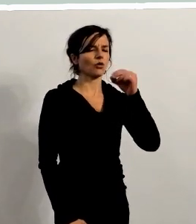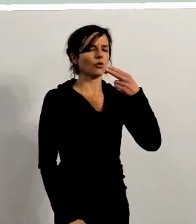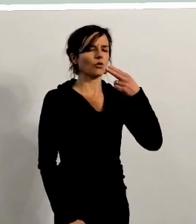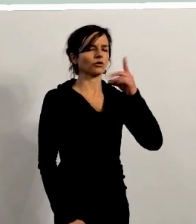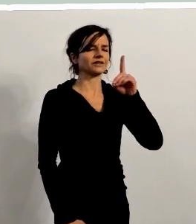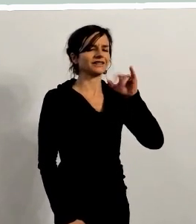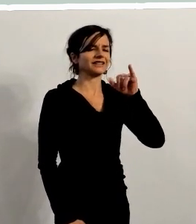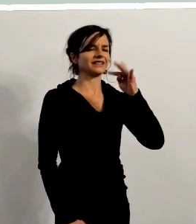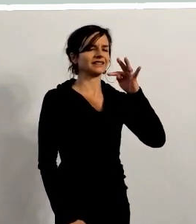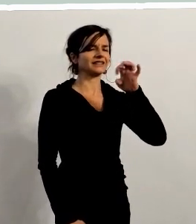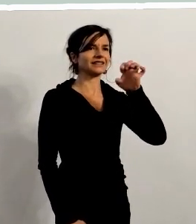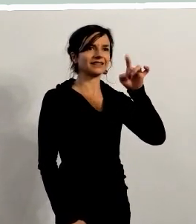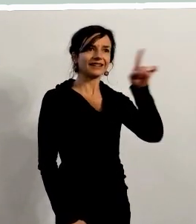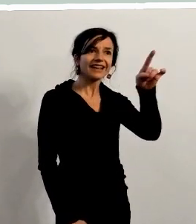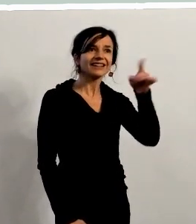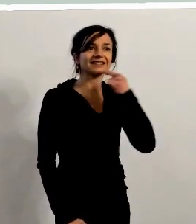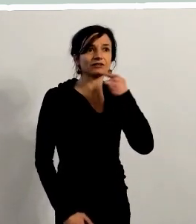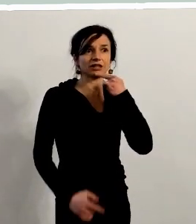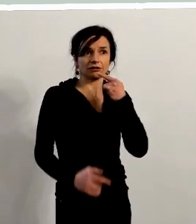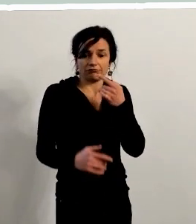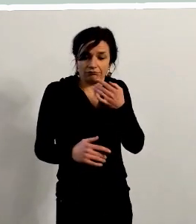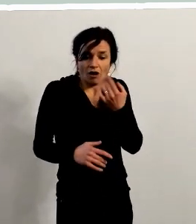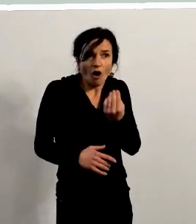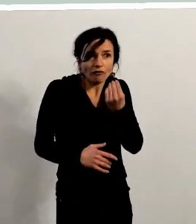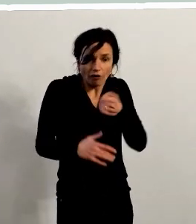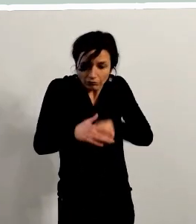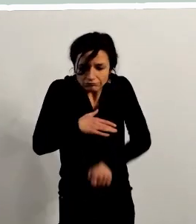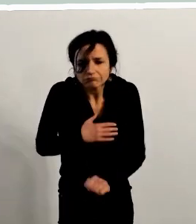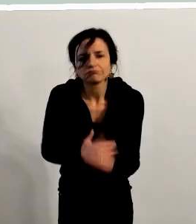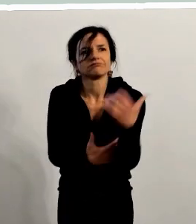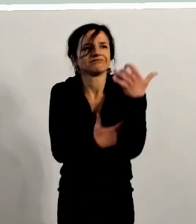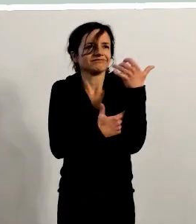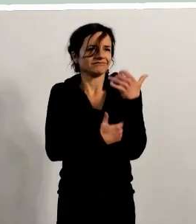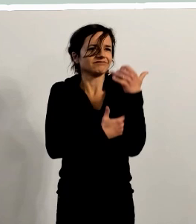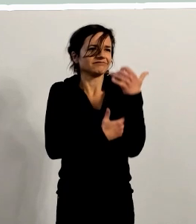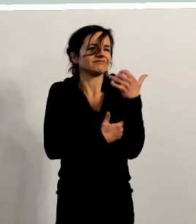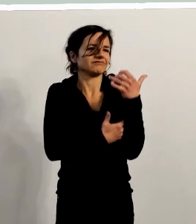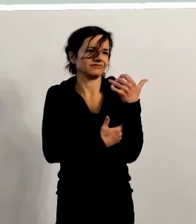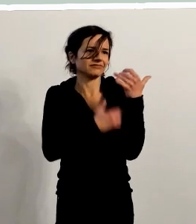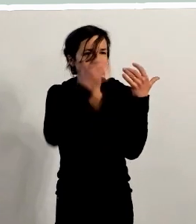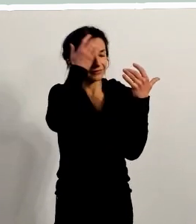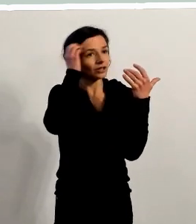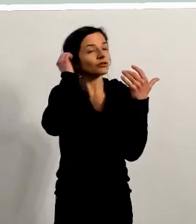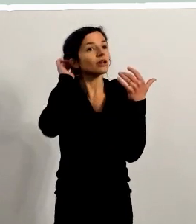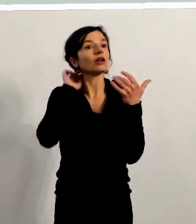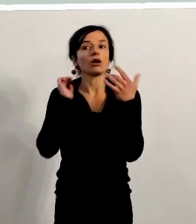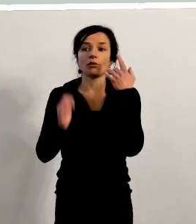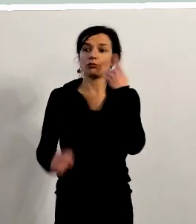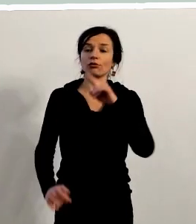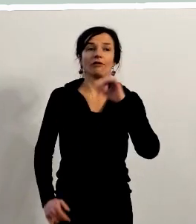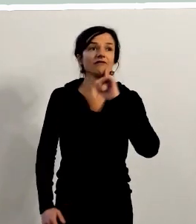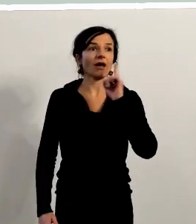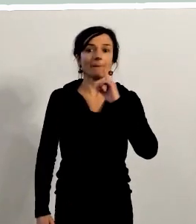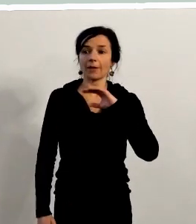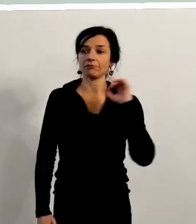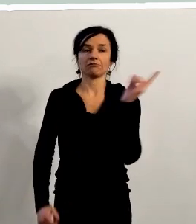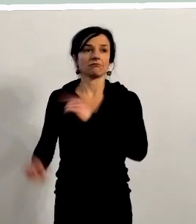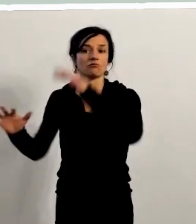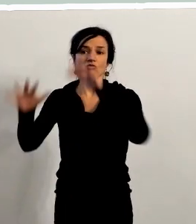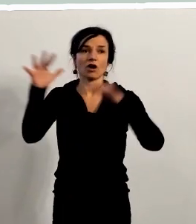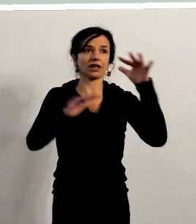sûr, là, ce qu'on constate, hein, c'est une vraie réalité, c'est la réduction du nombre d'enfants par femme, et donc, il y a une